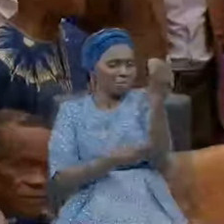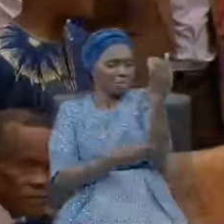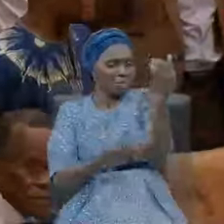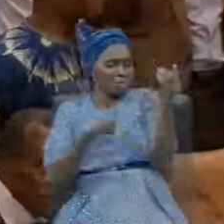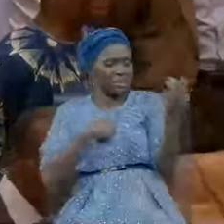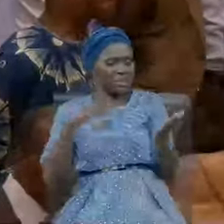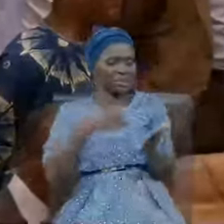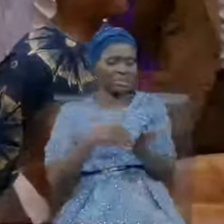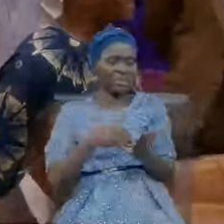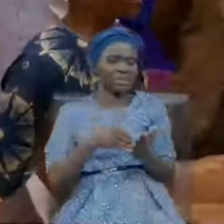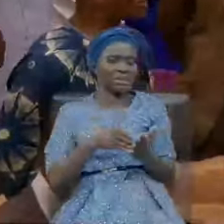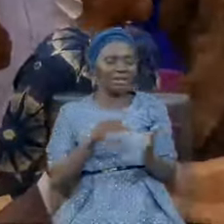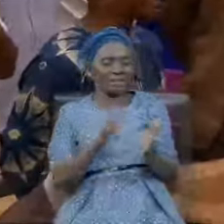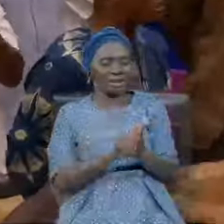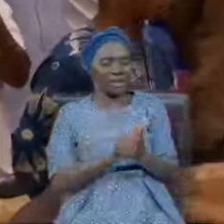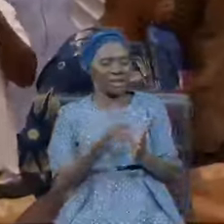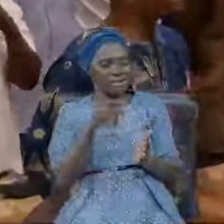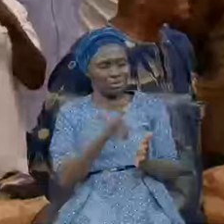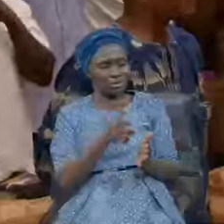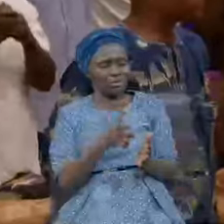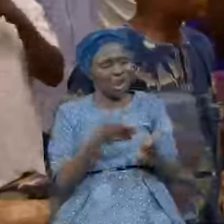Laisse-moi entrer. Laisse-moi entrer.